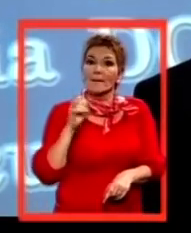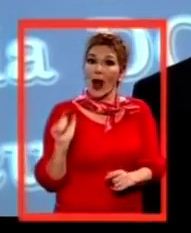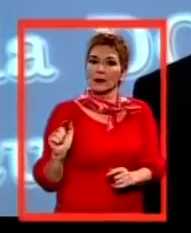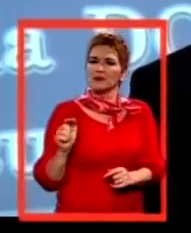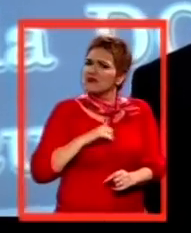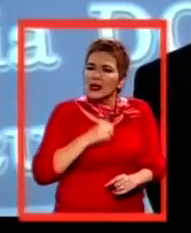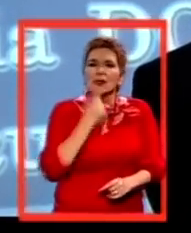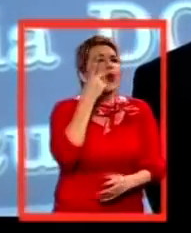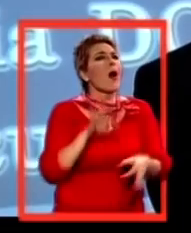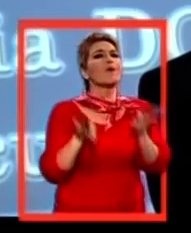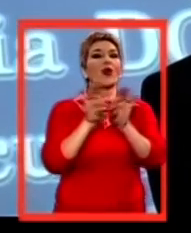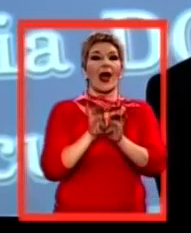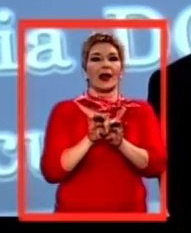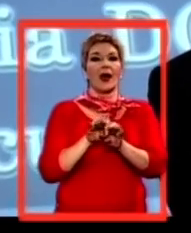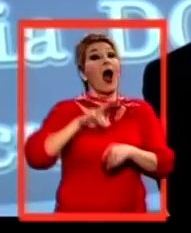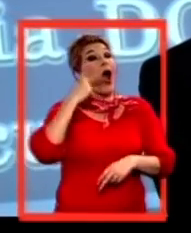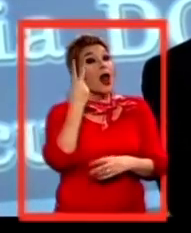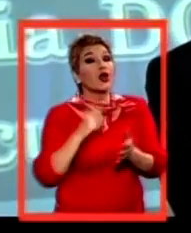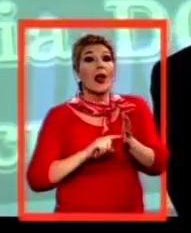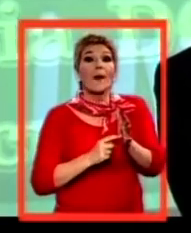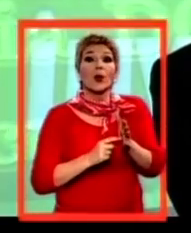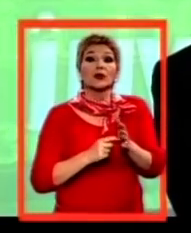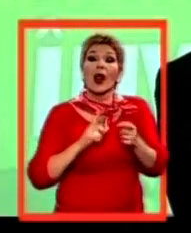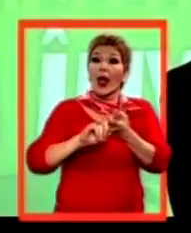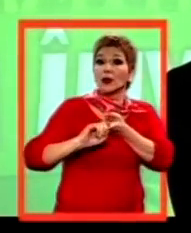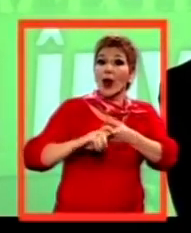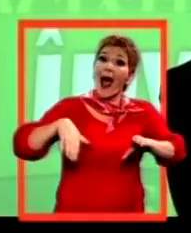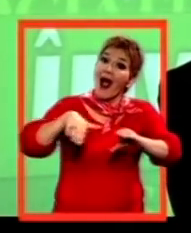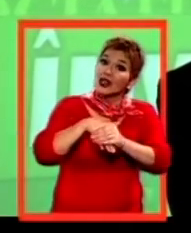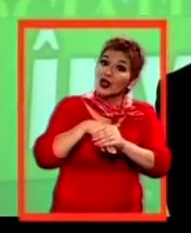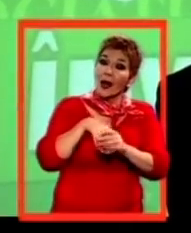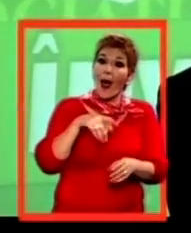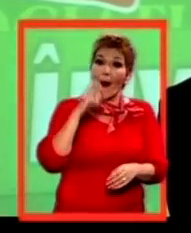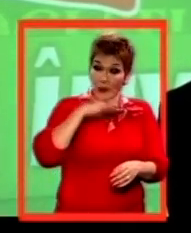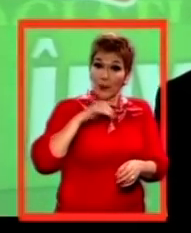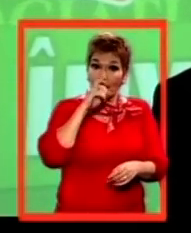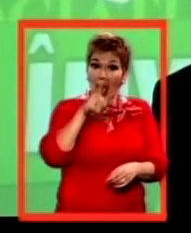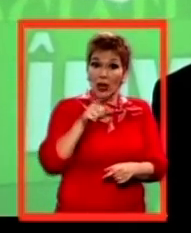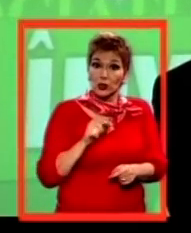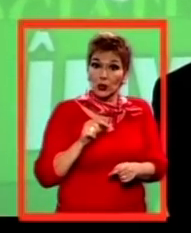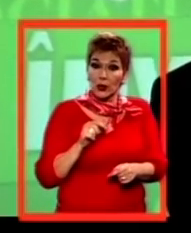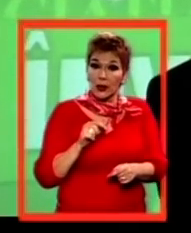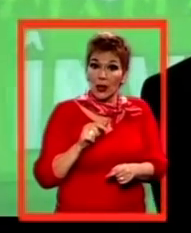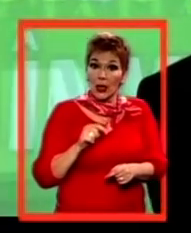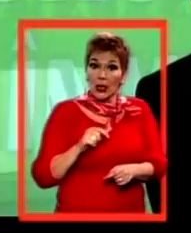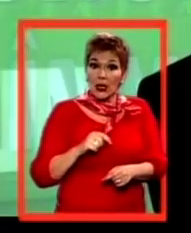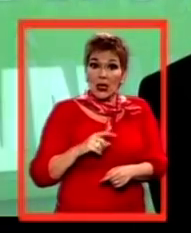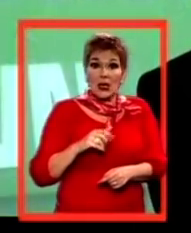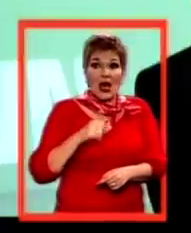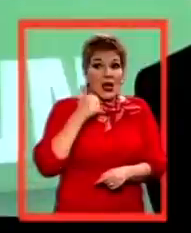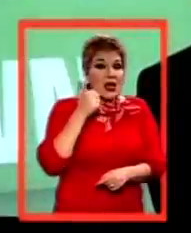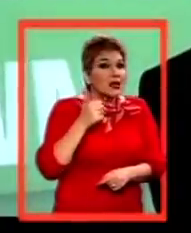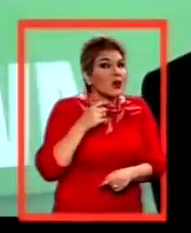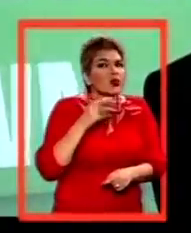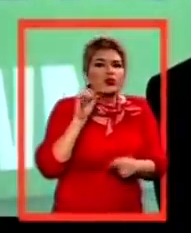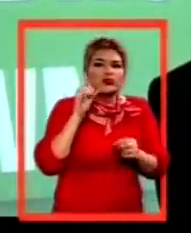ce s-a spus puțin mai înainte despre angajare. Încep cu angajarea pentru că sunt foarte, prea puține